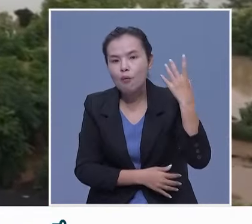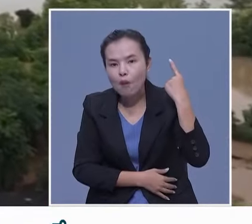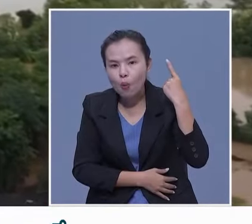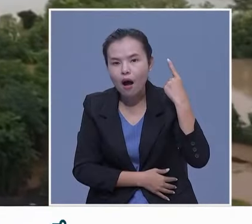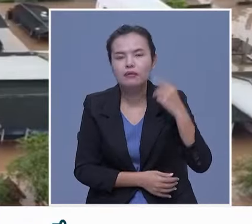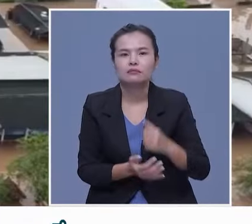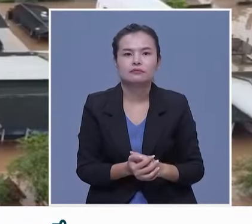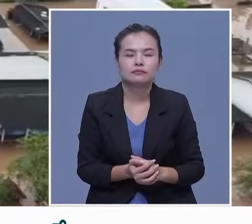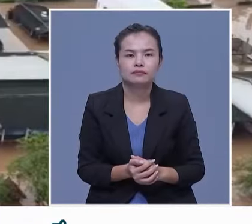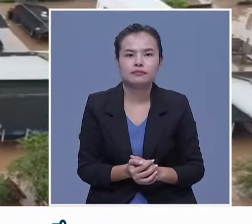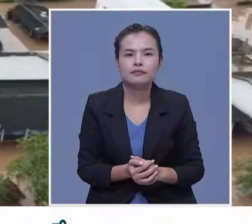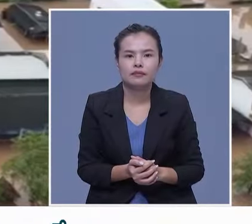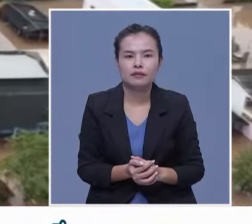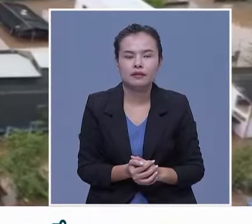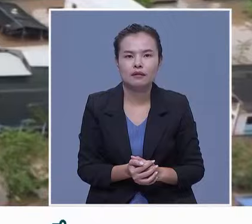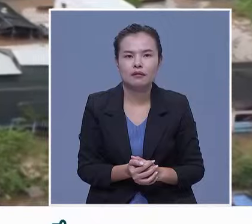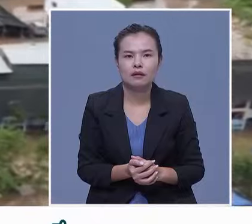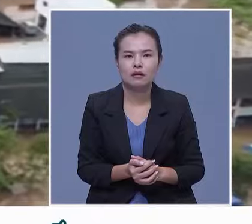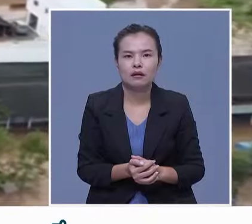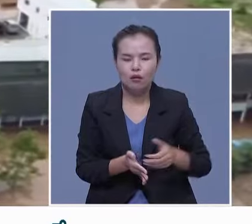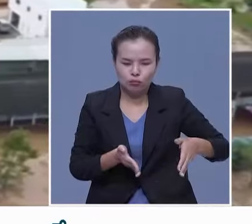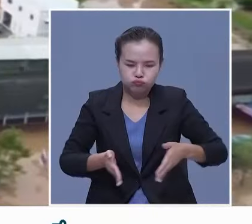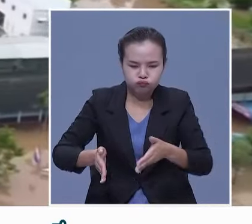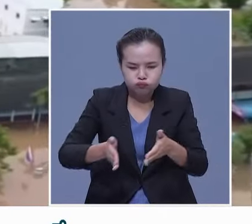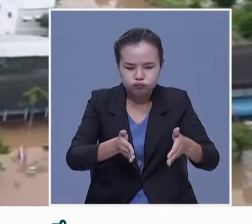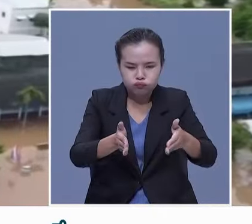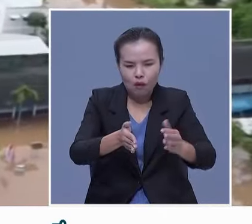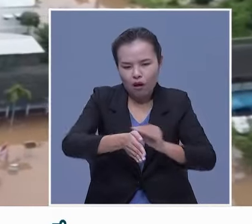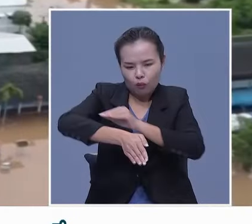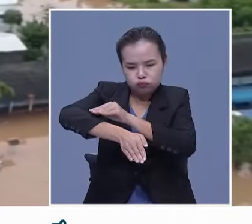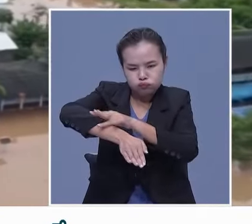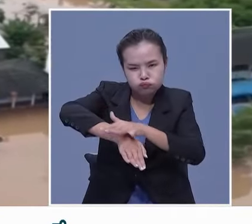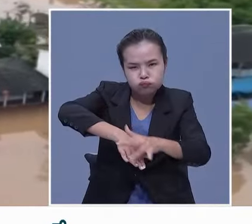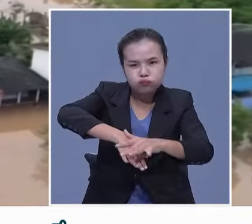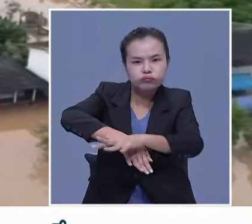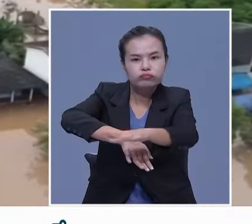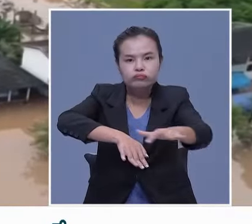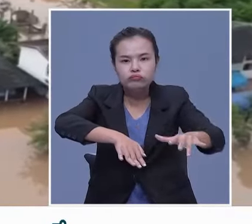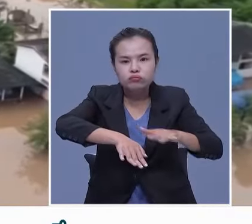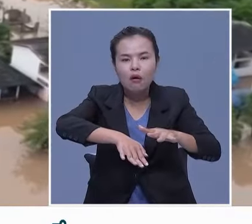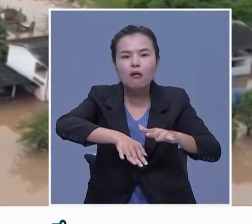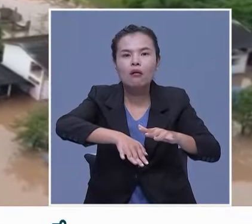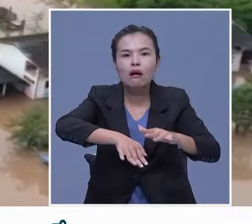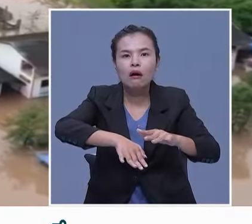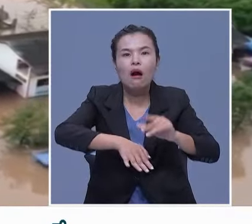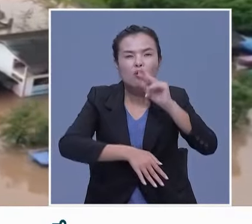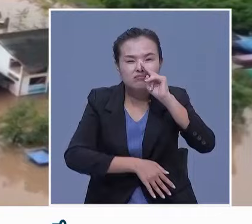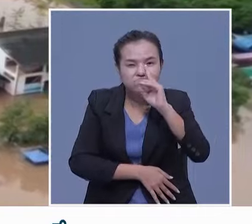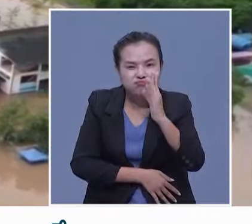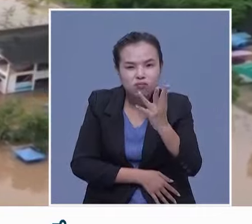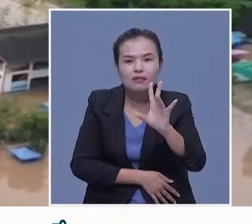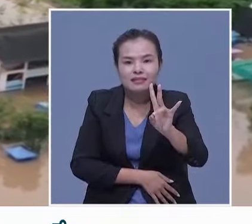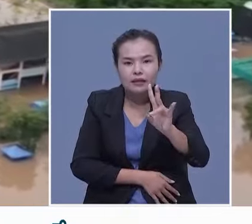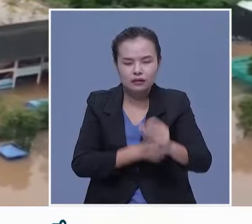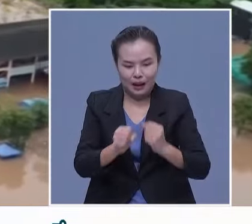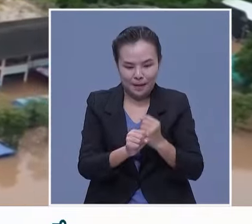ที่ที่ผ่านมานะนะคะบริเวณต้นน้ำเองก็ส่งผลทำให้น้ำป่าไหลหลากเข้าท่วมนับว่าเป็นรอบที่ 7แล้วสำหรับปี